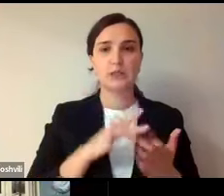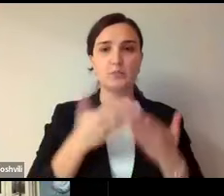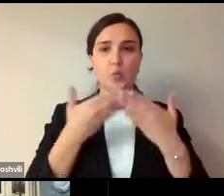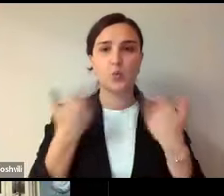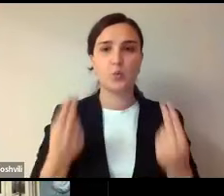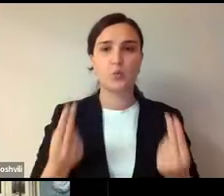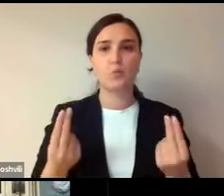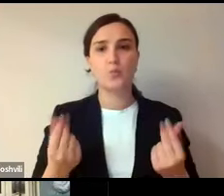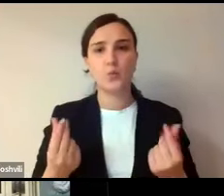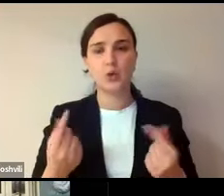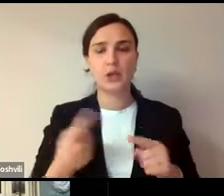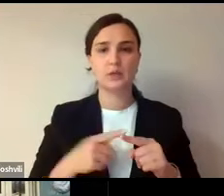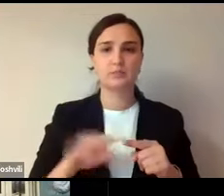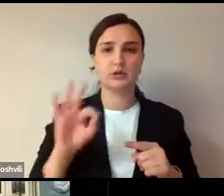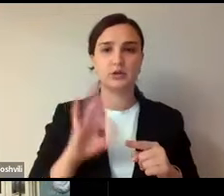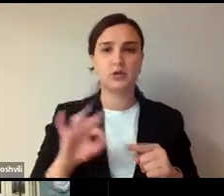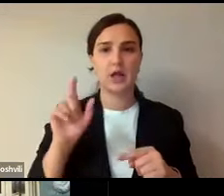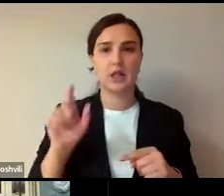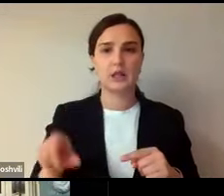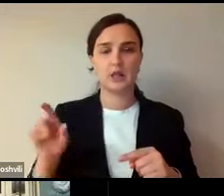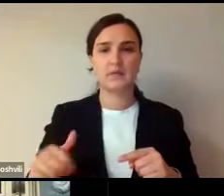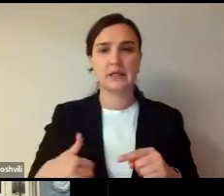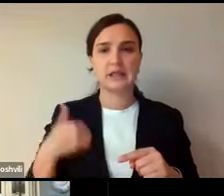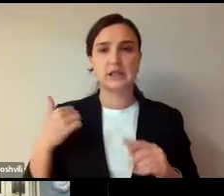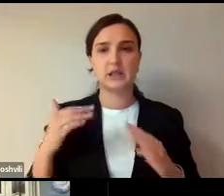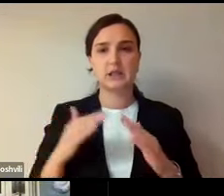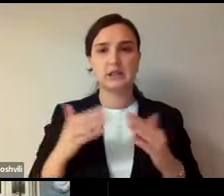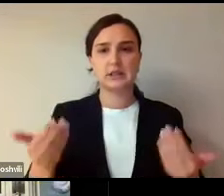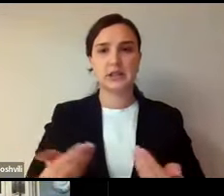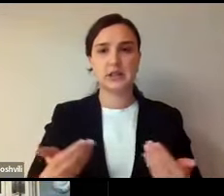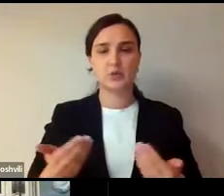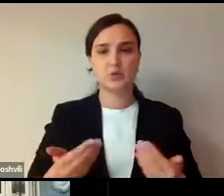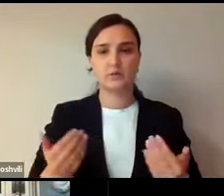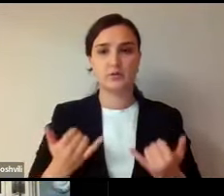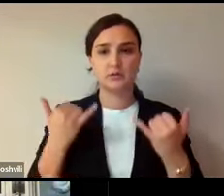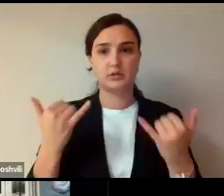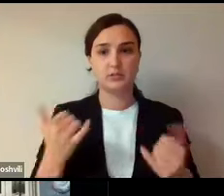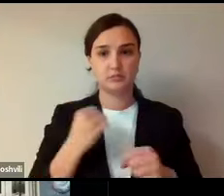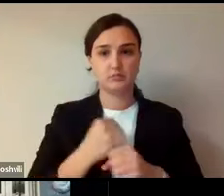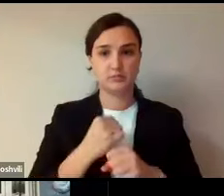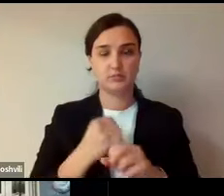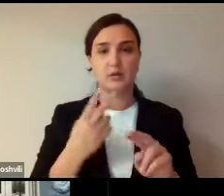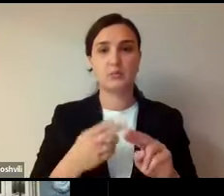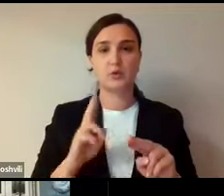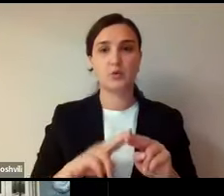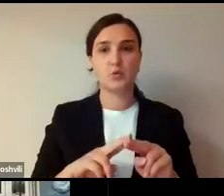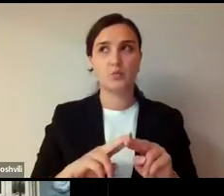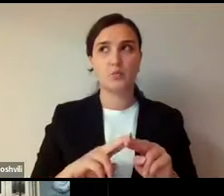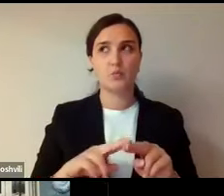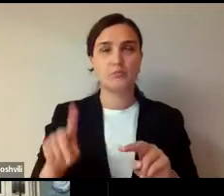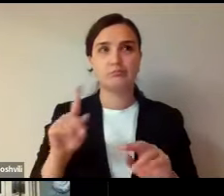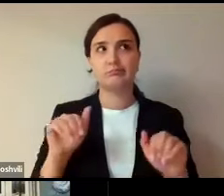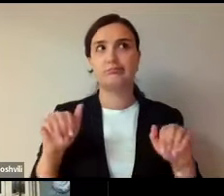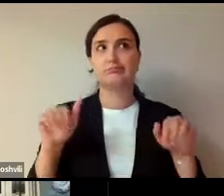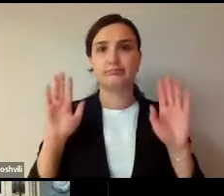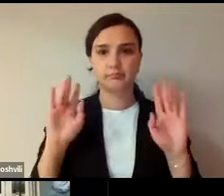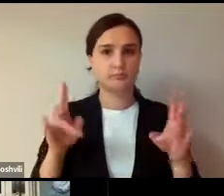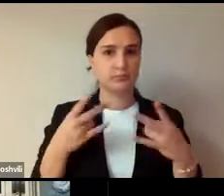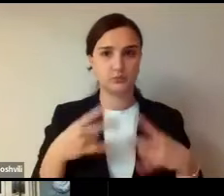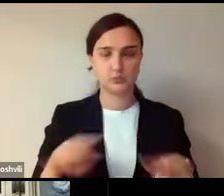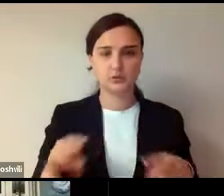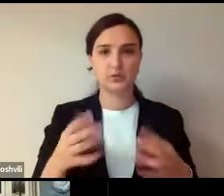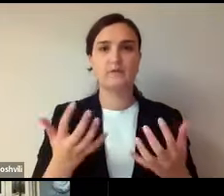ფული იმისათვის, რომ ადამიანების ღირსეული საცხოვრისი უზრუნველყოს. ასე რომ არ დანებდეთ, არ მიიღოთ